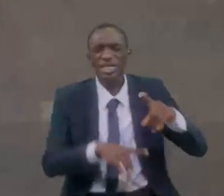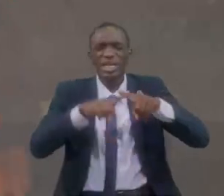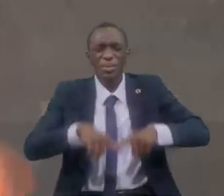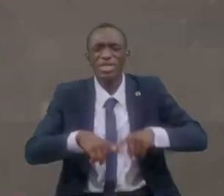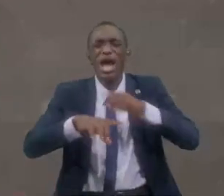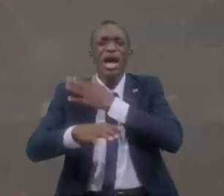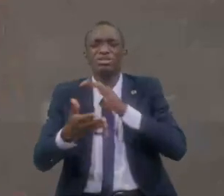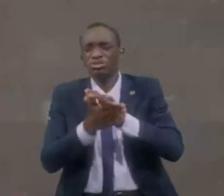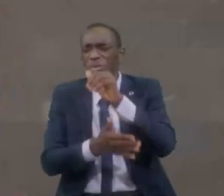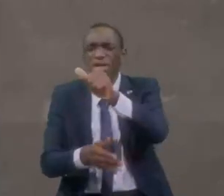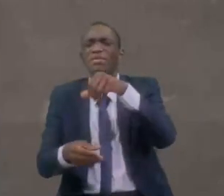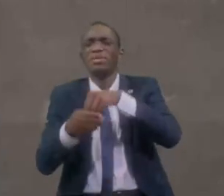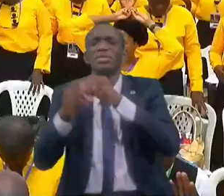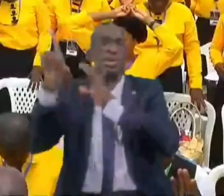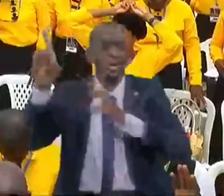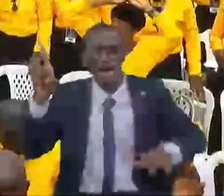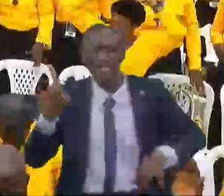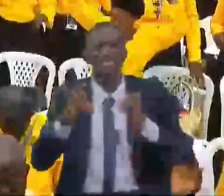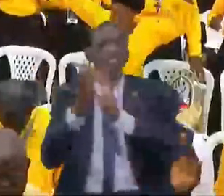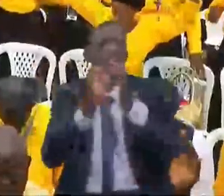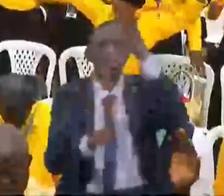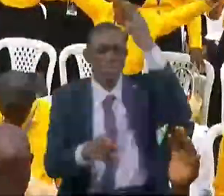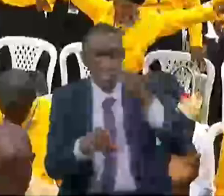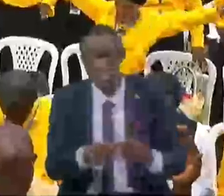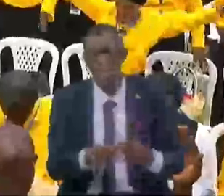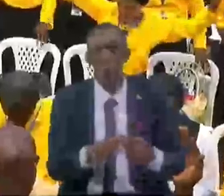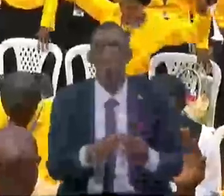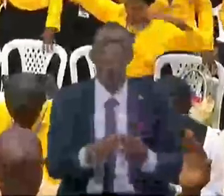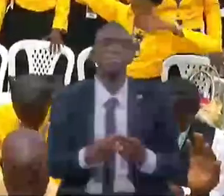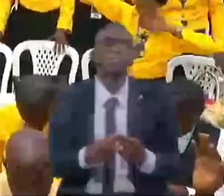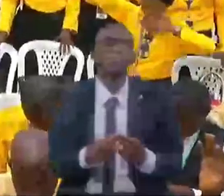péché en Christ au nom de Jésus.